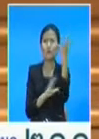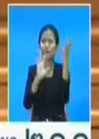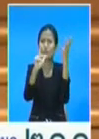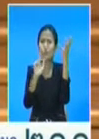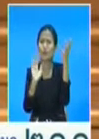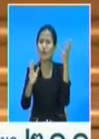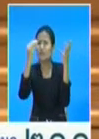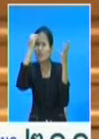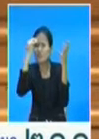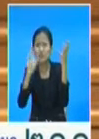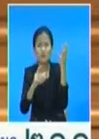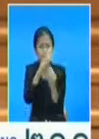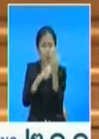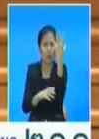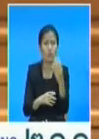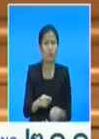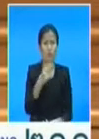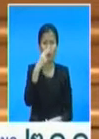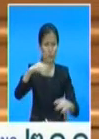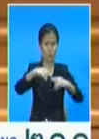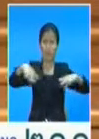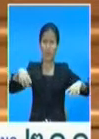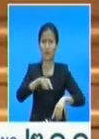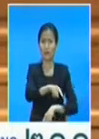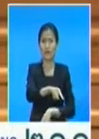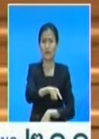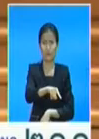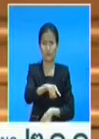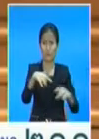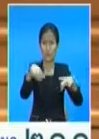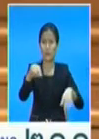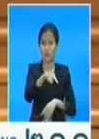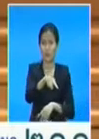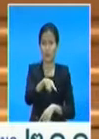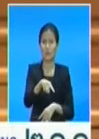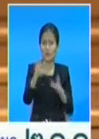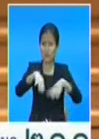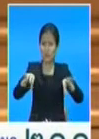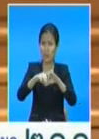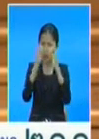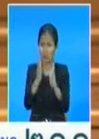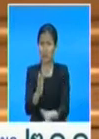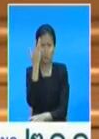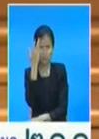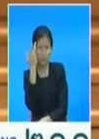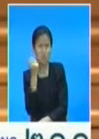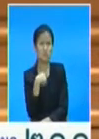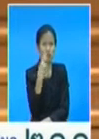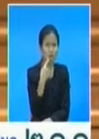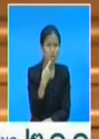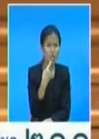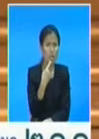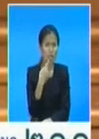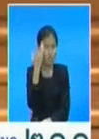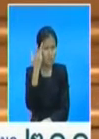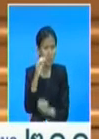นะครับงั้นคนที่จะคิดเรื่องนี้ก็คือคนที่อยู่ในแผนนะฮะแล้วต้องหาพันธุ์ให้เขาครับพันไม้ที่จะปลู